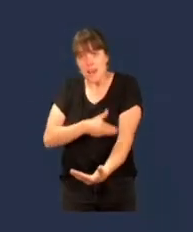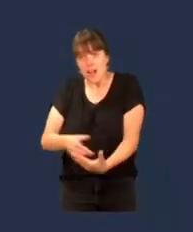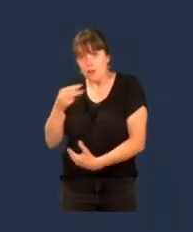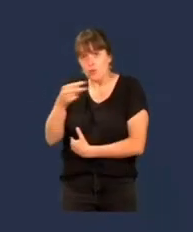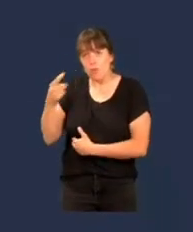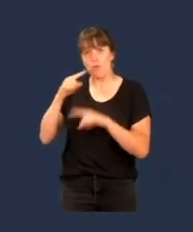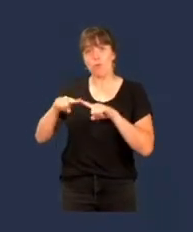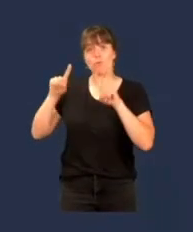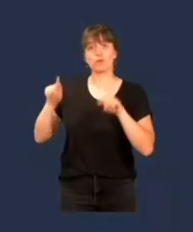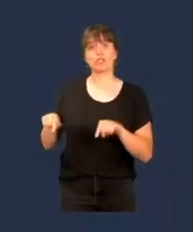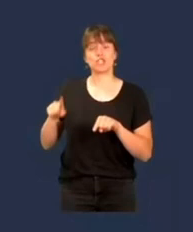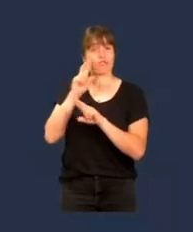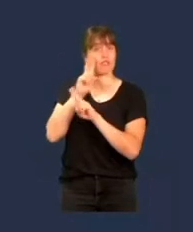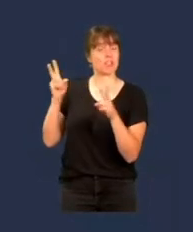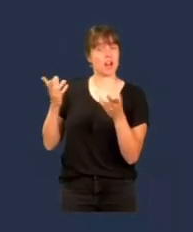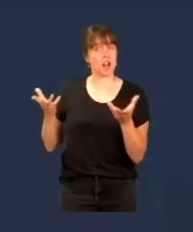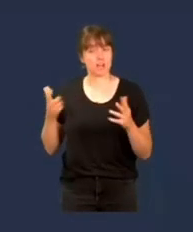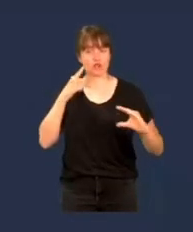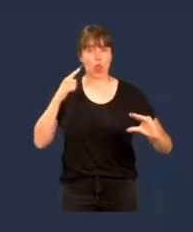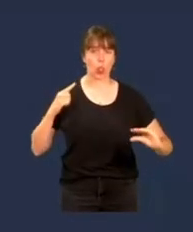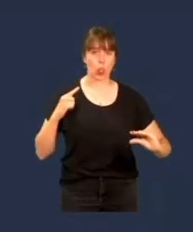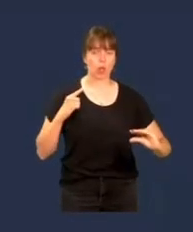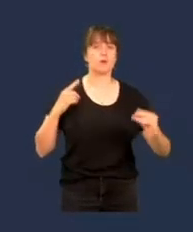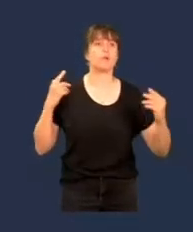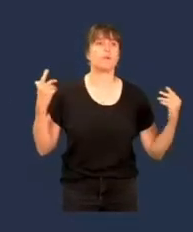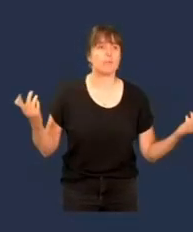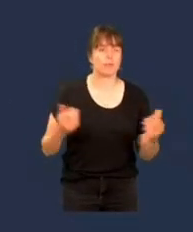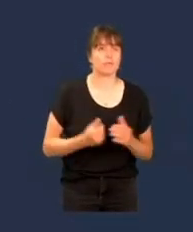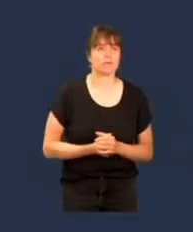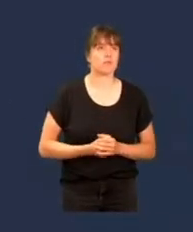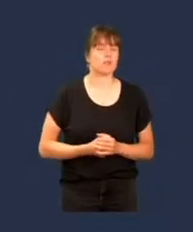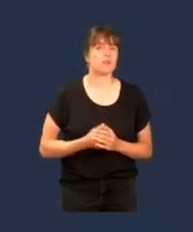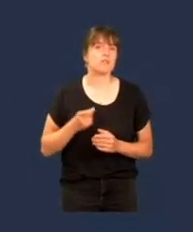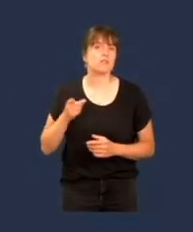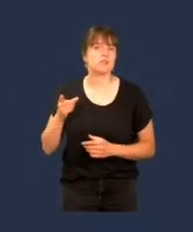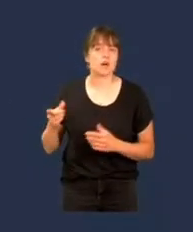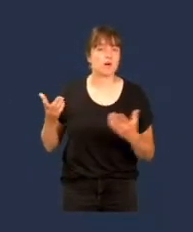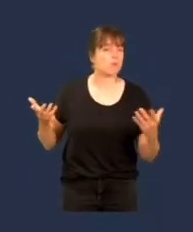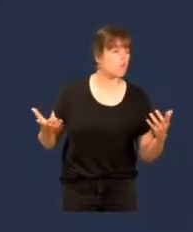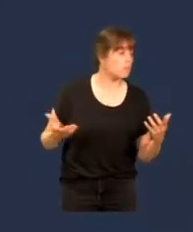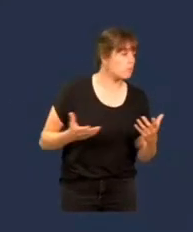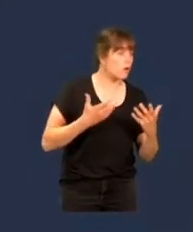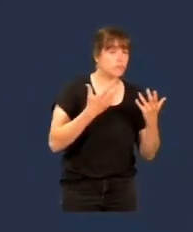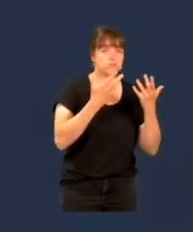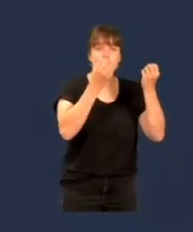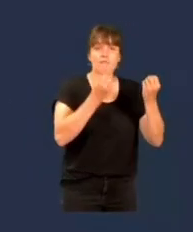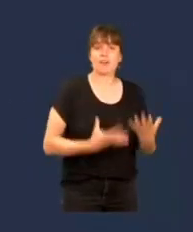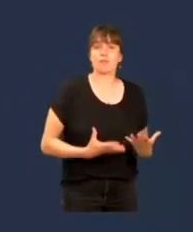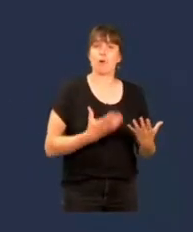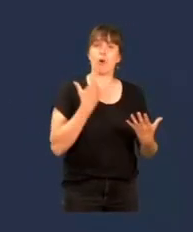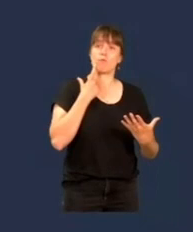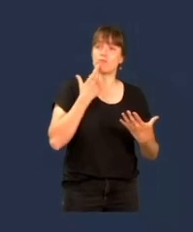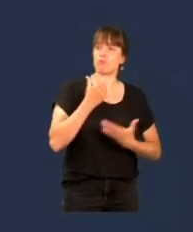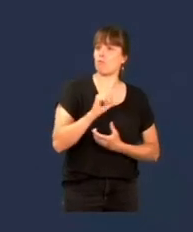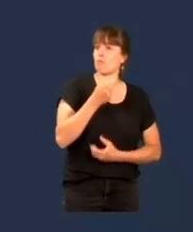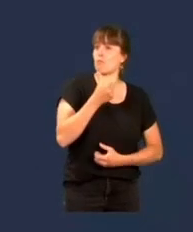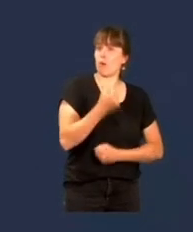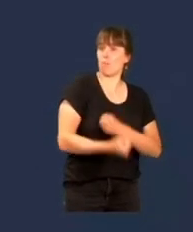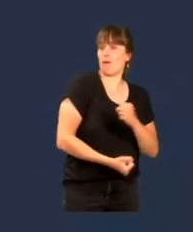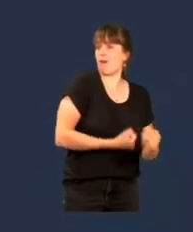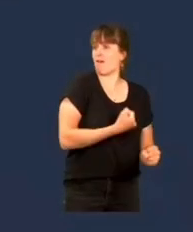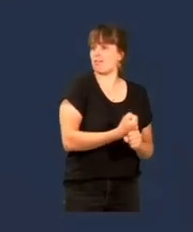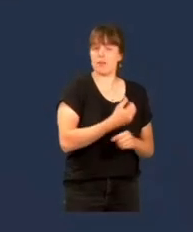connaissez ma rengaine, que là cela tienne à une cérémonie des vœux ou à notre industrie française. Mes aïeux disaient « un sou est un